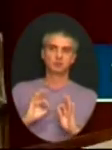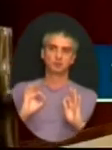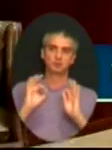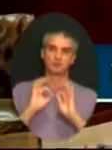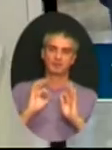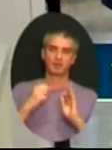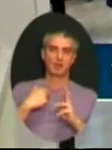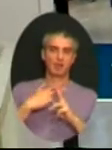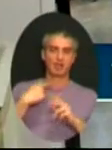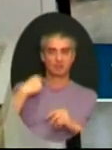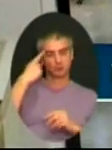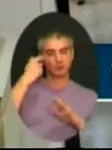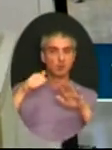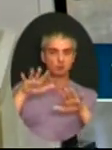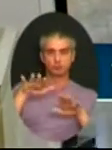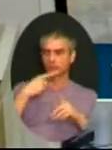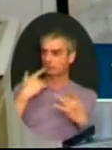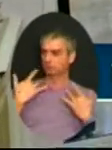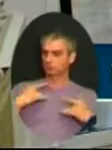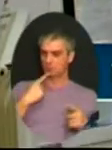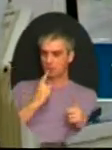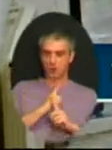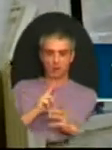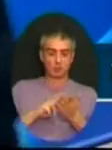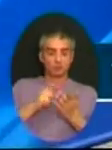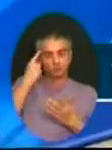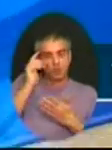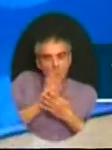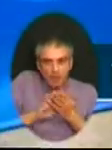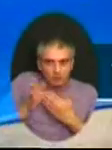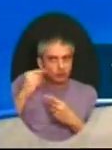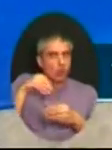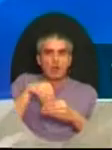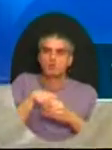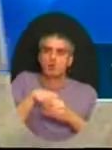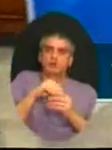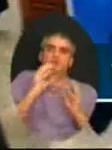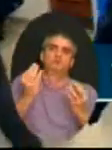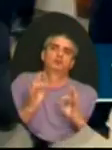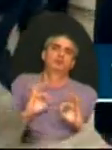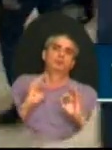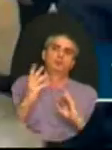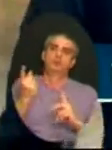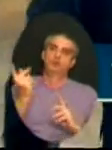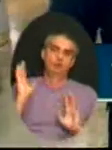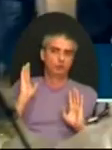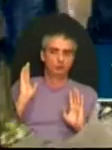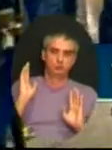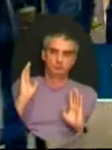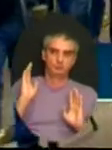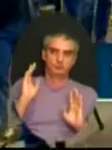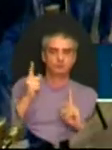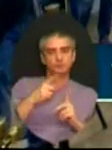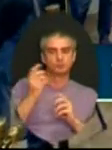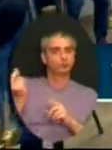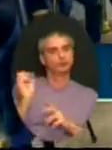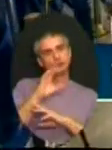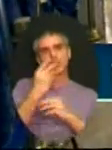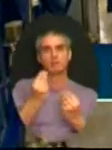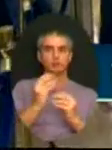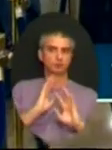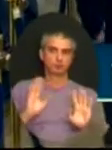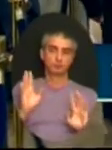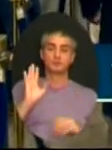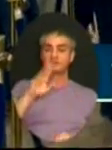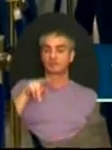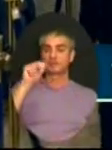דבר. אנחנו רק יודעים שראש הממשלה מכחיש מכל וכל שהוא ידע שהיה מעורב, שאי מי הגיע בשליחותו.